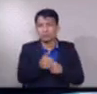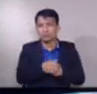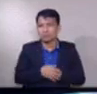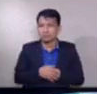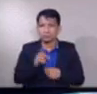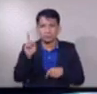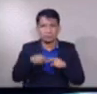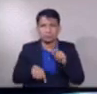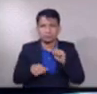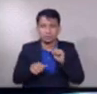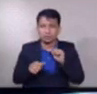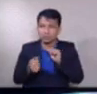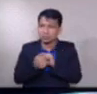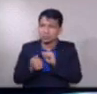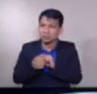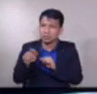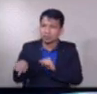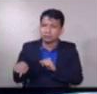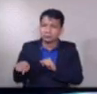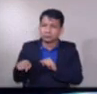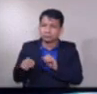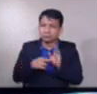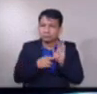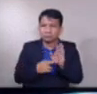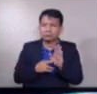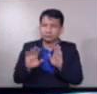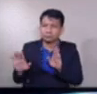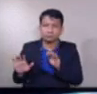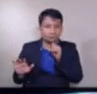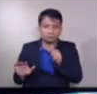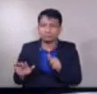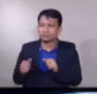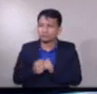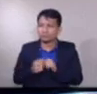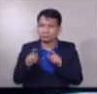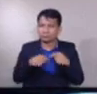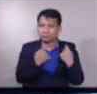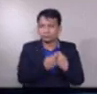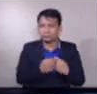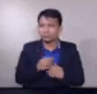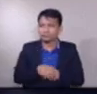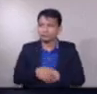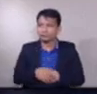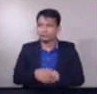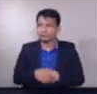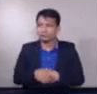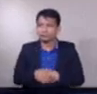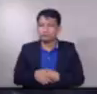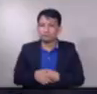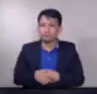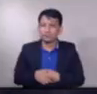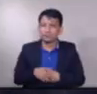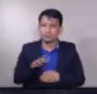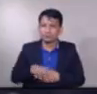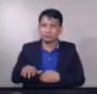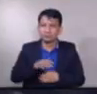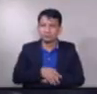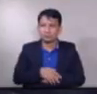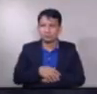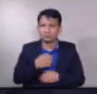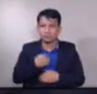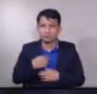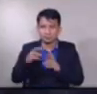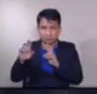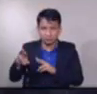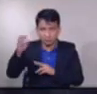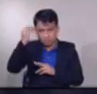Hindi kasama doon ang mga kinakatawan mo, no? Na tribo or mga lalawigan na merong mga luman. I respect your